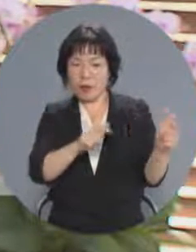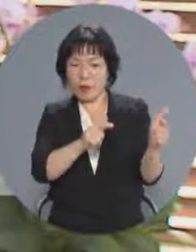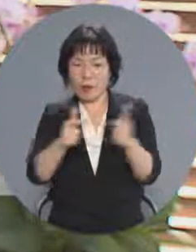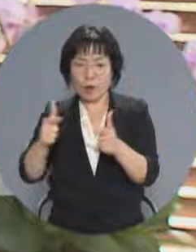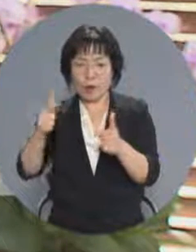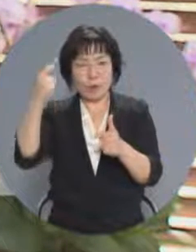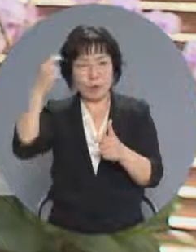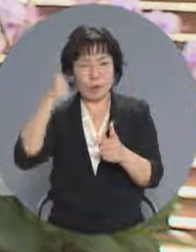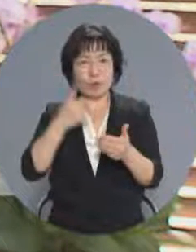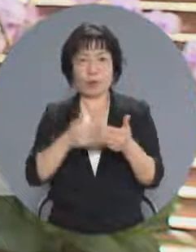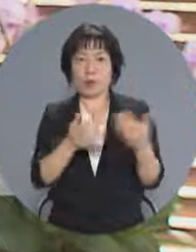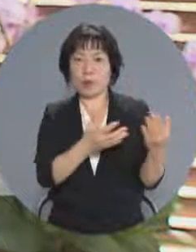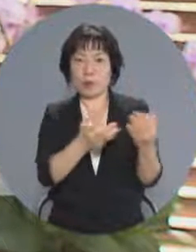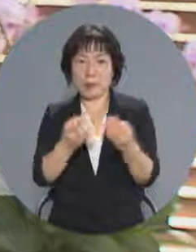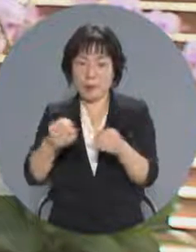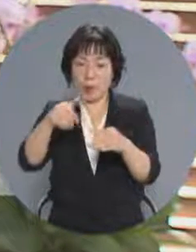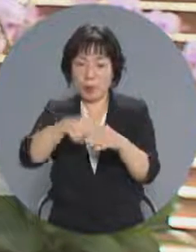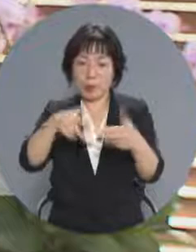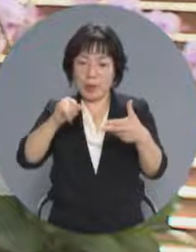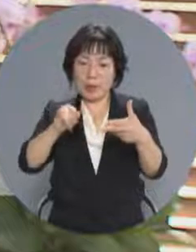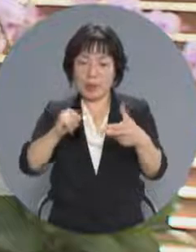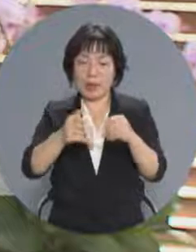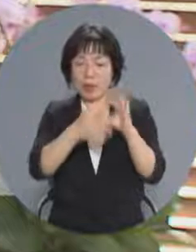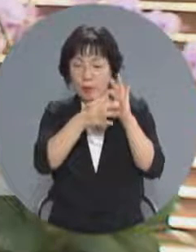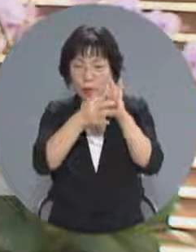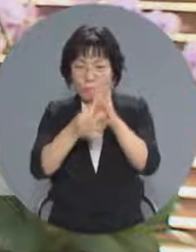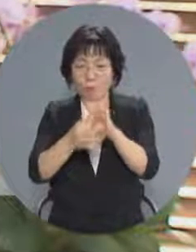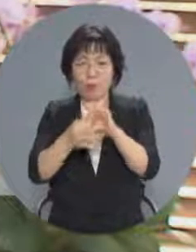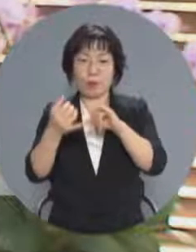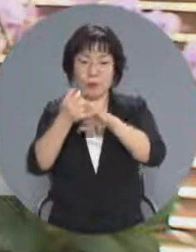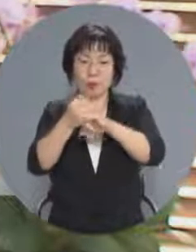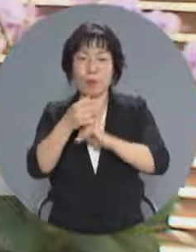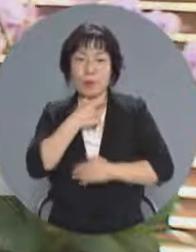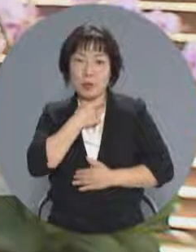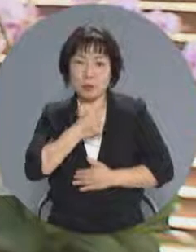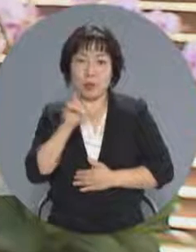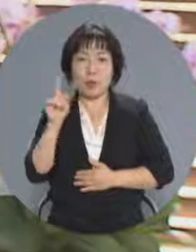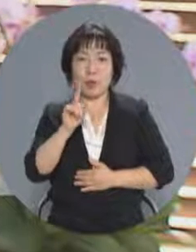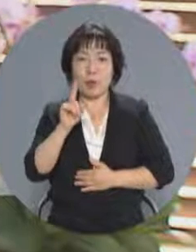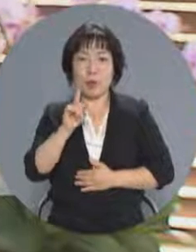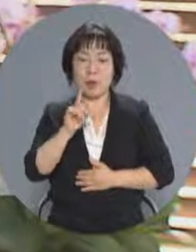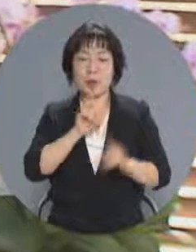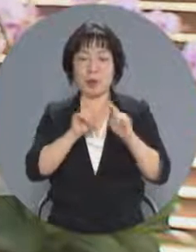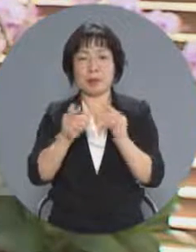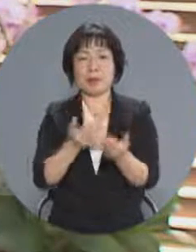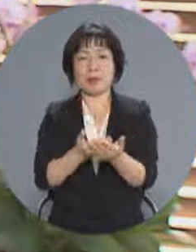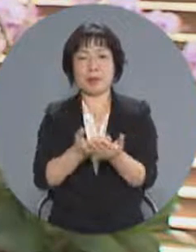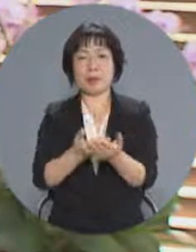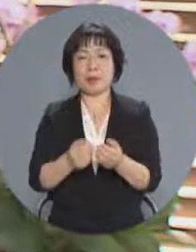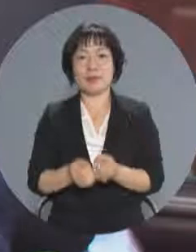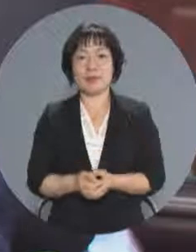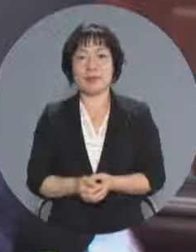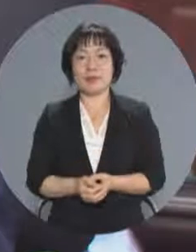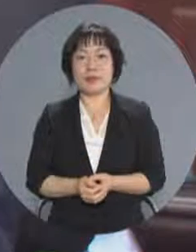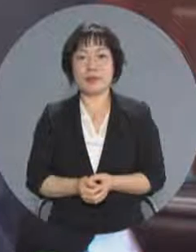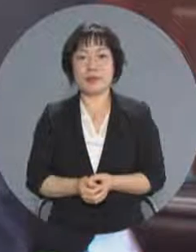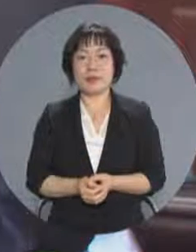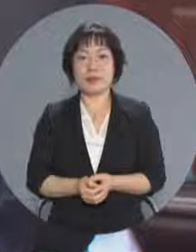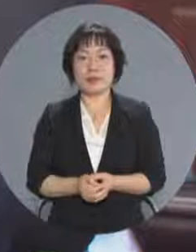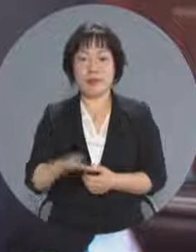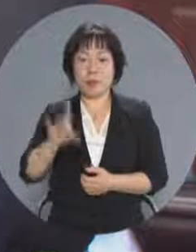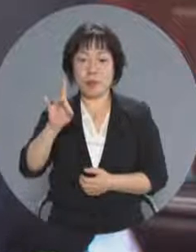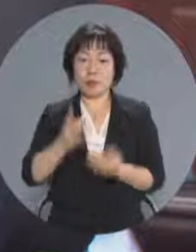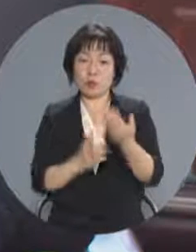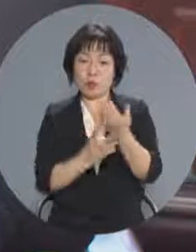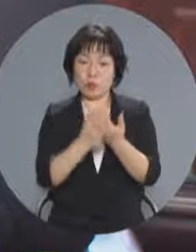느끼셨을 텐데 민선 팔기 이것만은 좀 꼭 바꿔야겠다 하고 싶은 점 있는지 먼저 질문드리겠습니다 우선